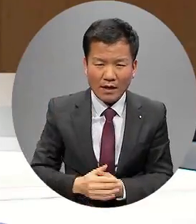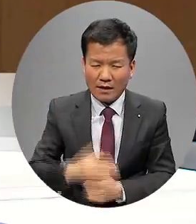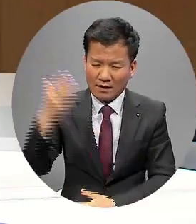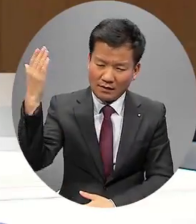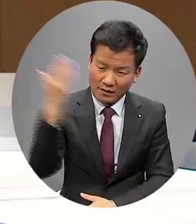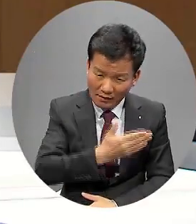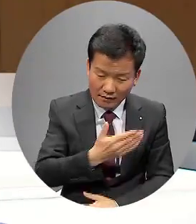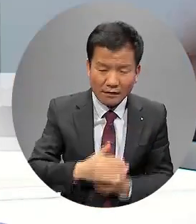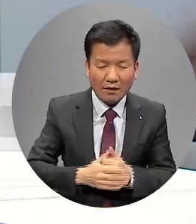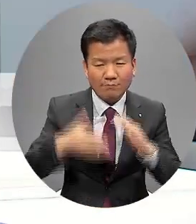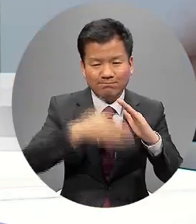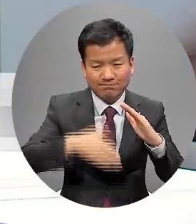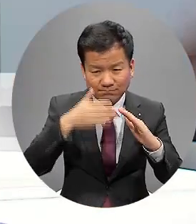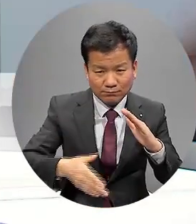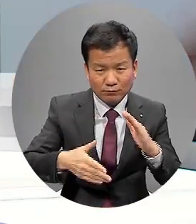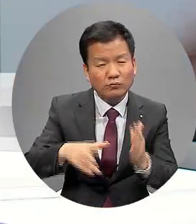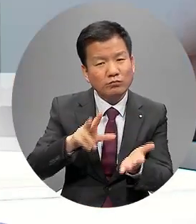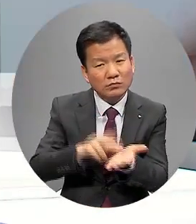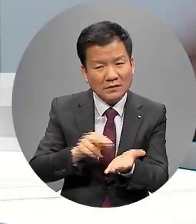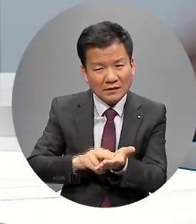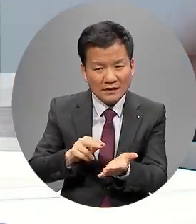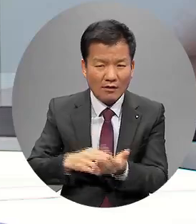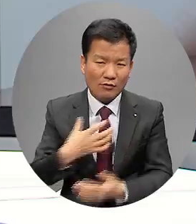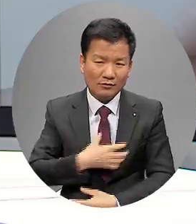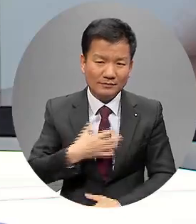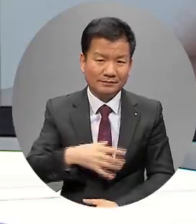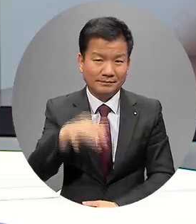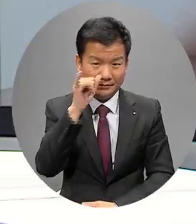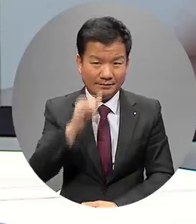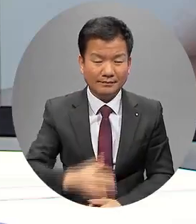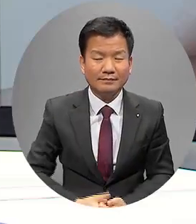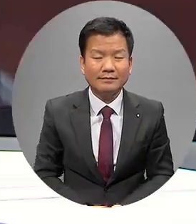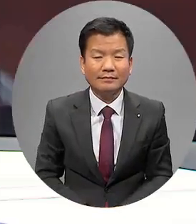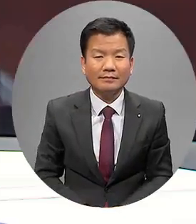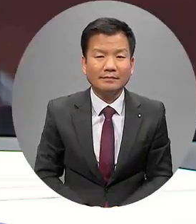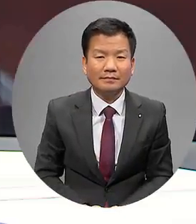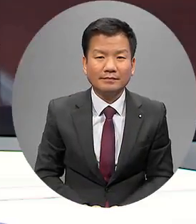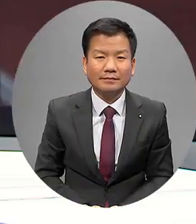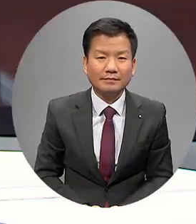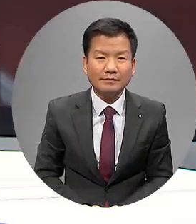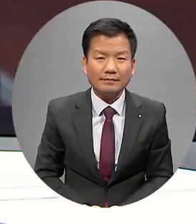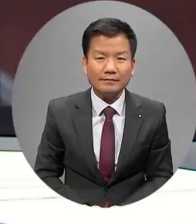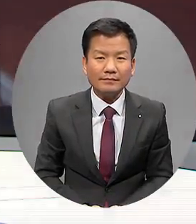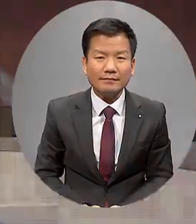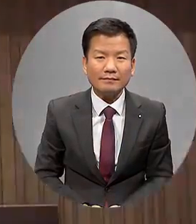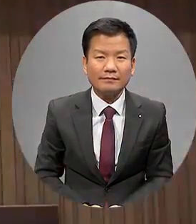투명성과 공정성에 대한 우려도 나오고 있습니다 이승준 기자가 보도합니다